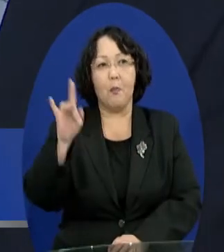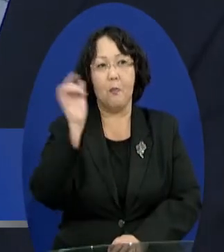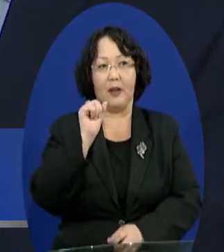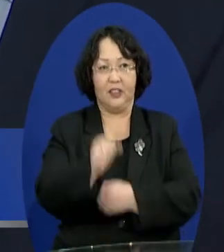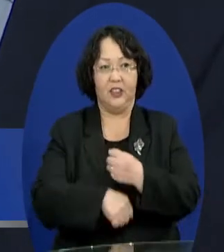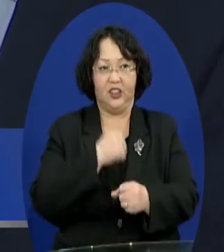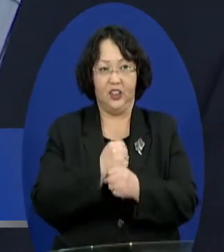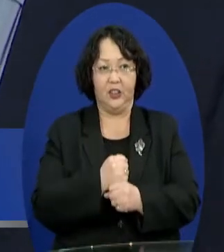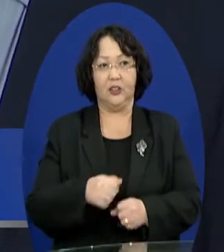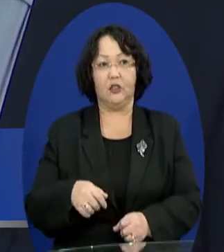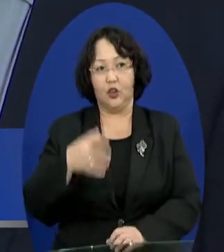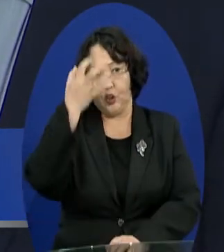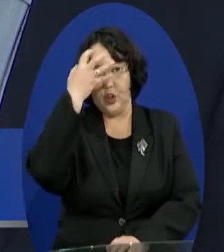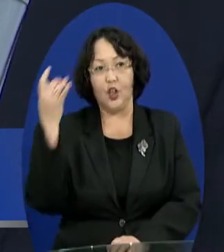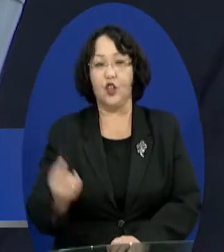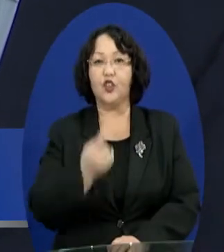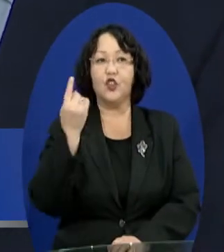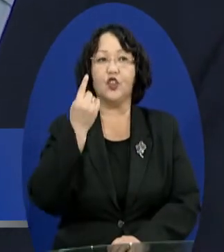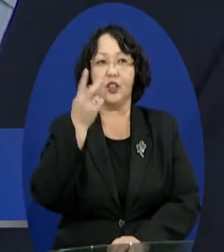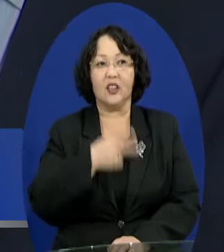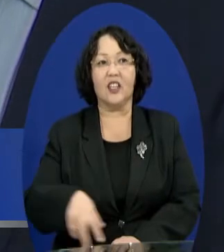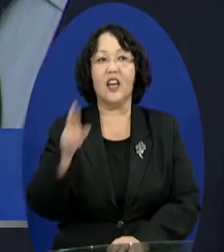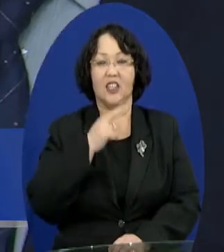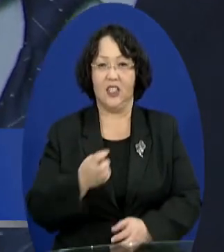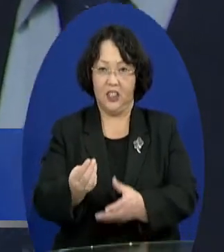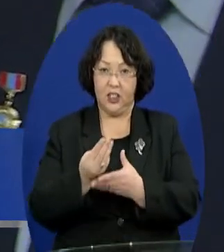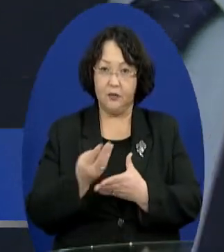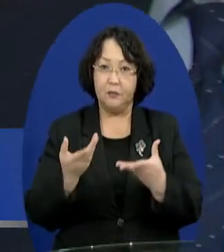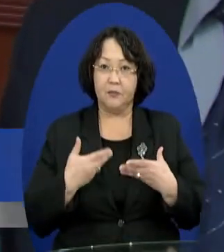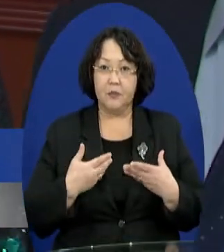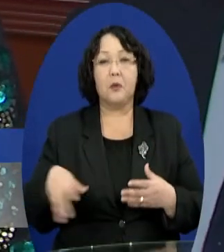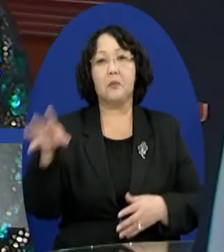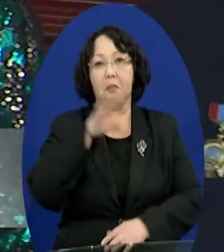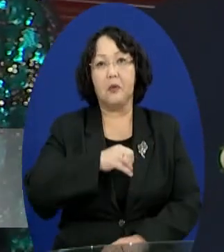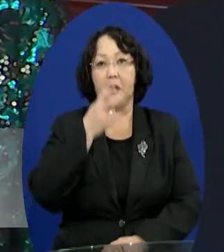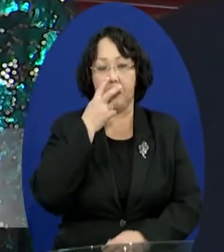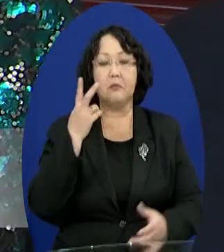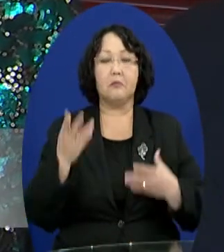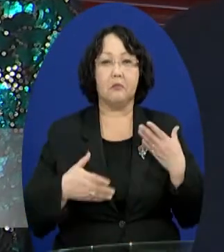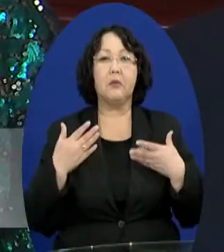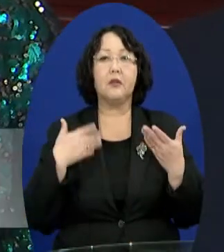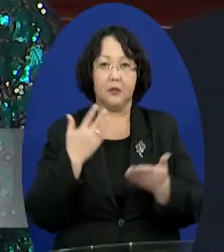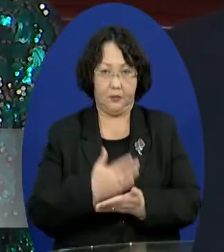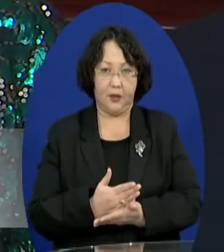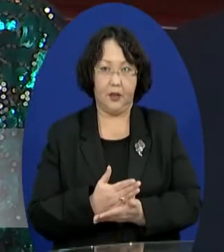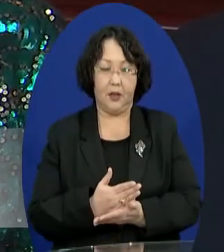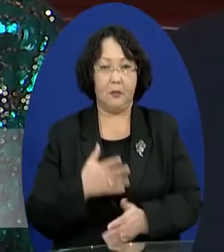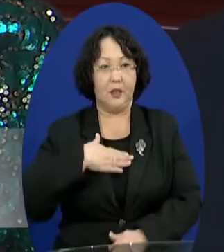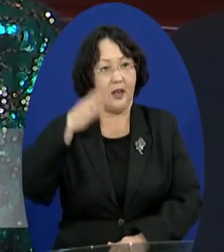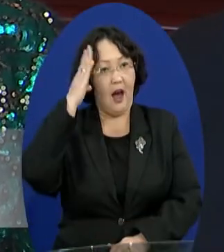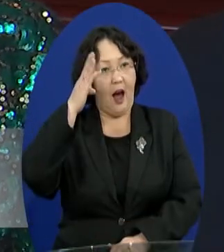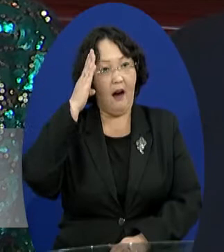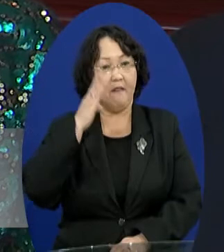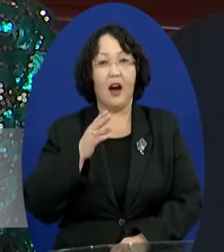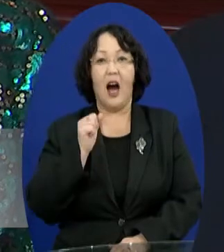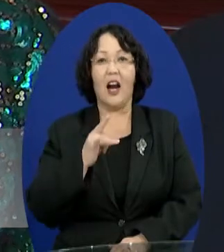бидэнд ингэж төрийн өндөр дээд шагналыг олгосон явдалд бид бүхэн маш их баяртай байна. Миний аав